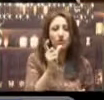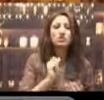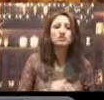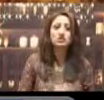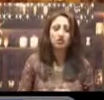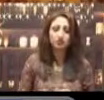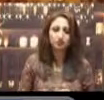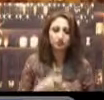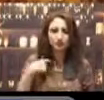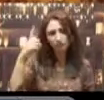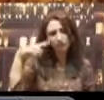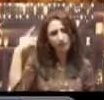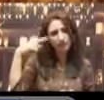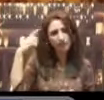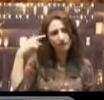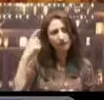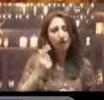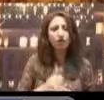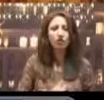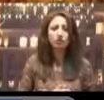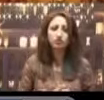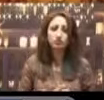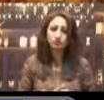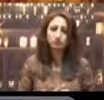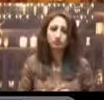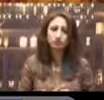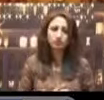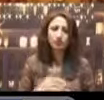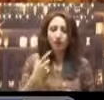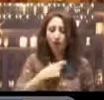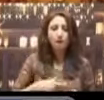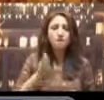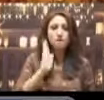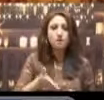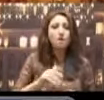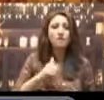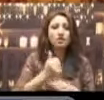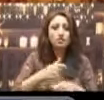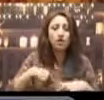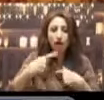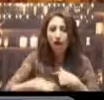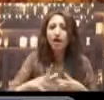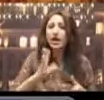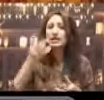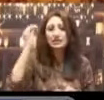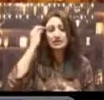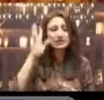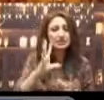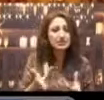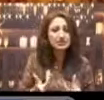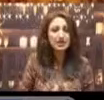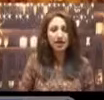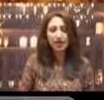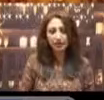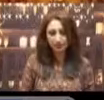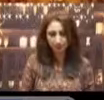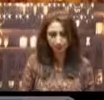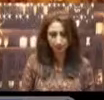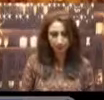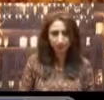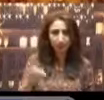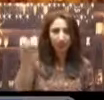ومنها بدات افكر في قد ايه هو قدر البني ادم. يعني ازاي تعرف